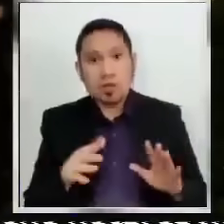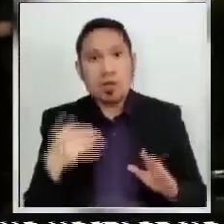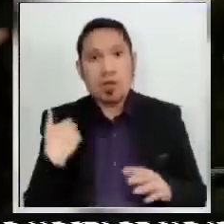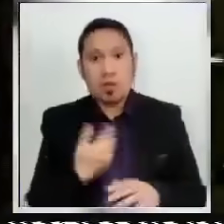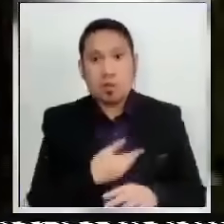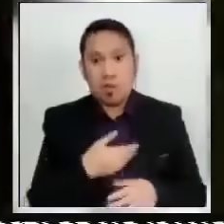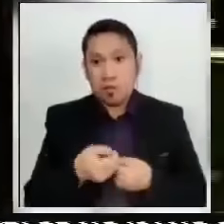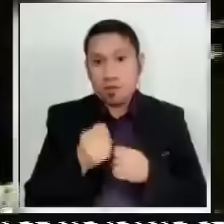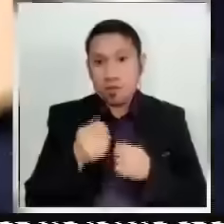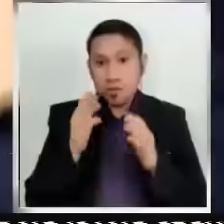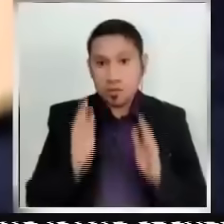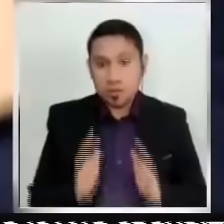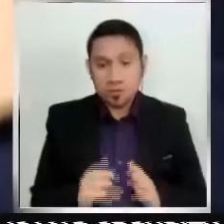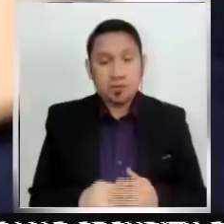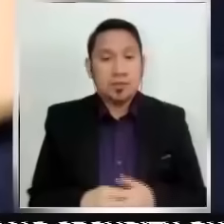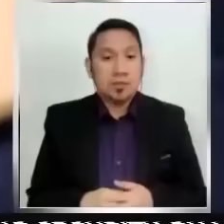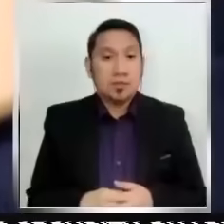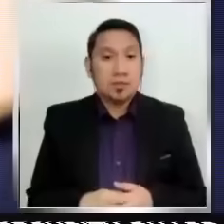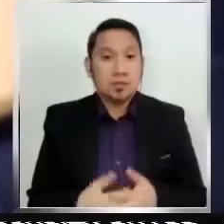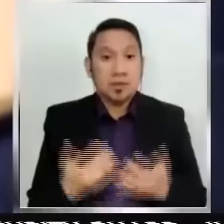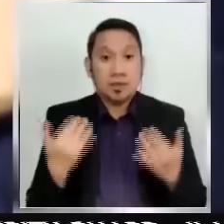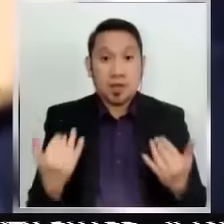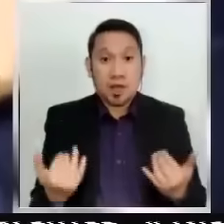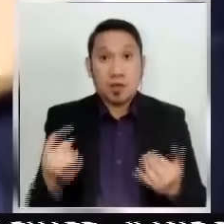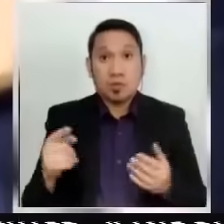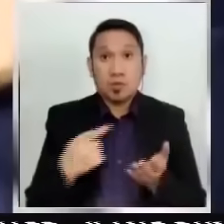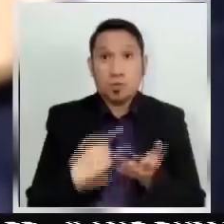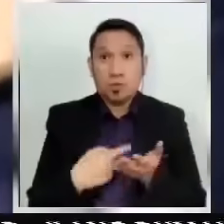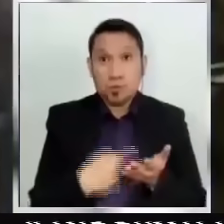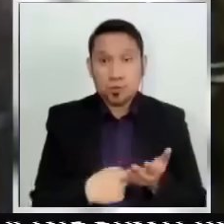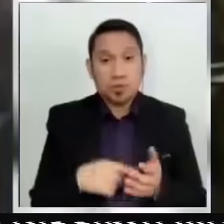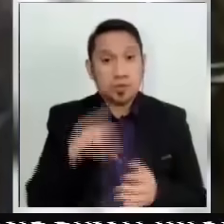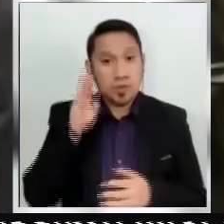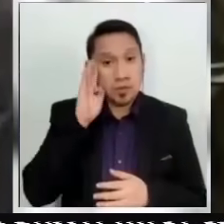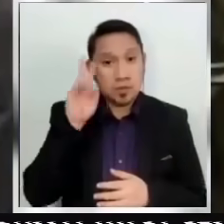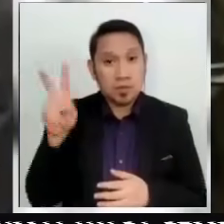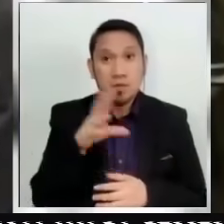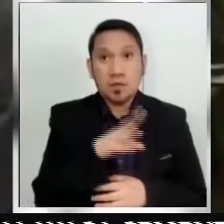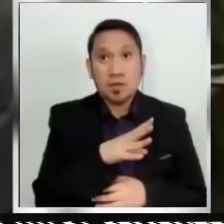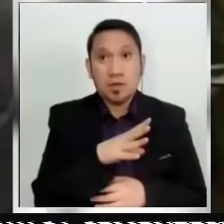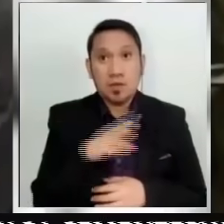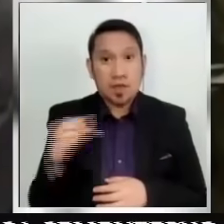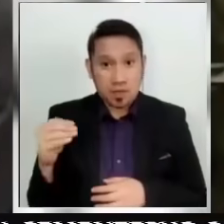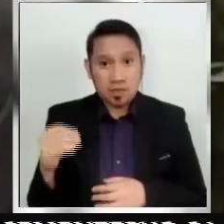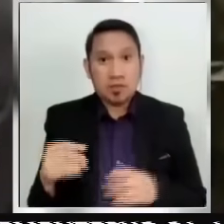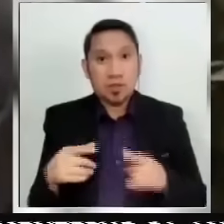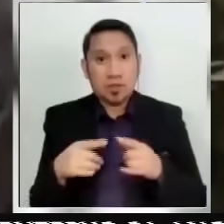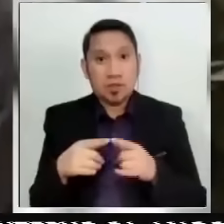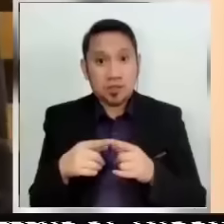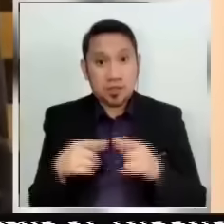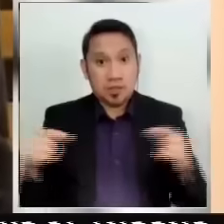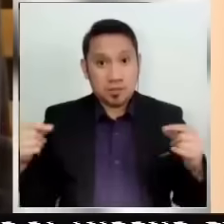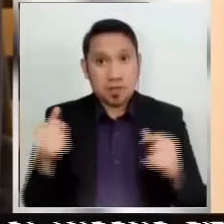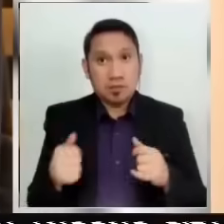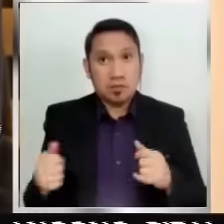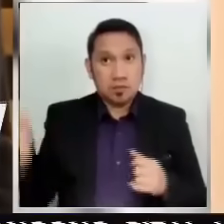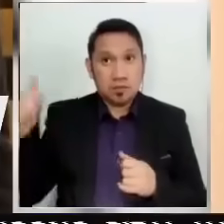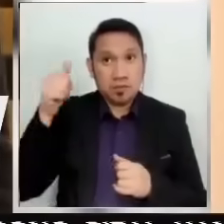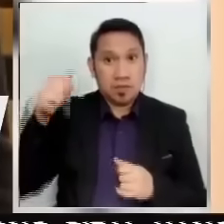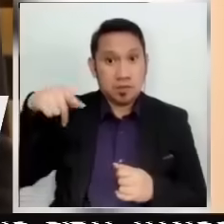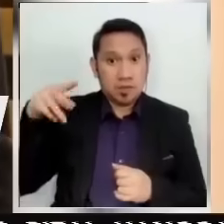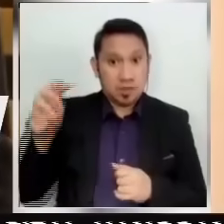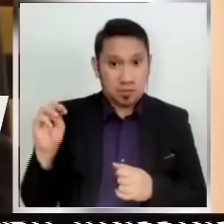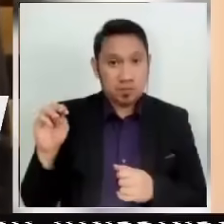West Philippine Sea ang isa sa mga inaasahang pag-uusapan ni Pangulong Bongbong Marcos at Japanese Prime Minister Kishida Fumio sa official